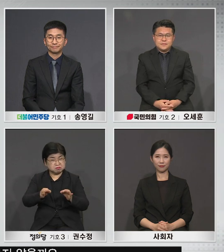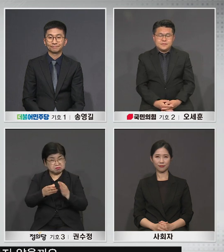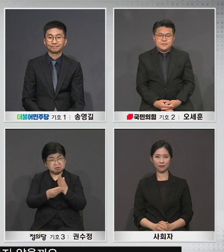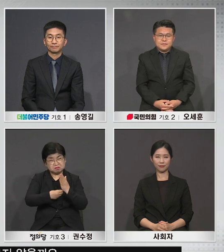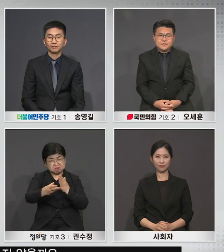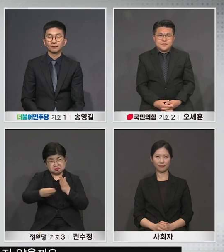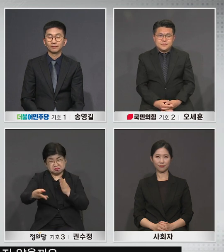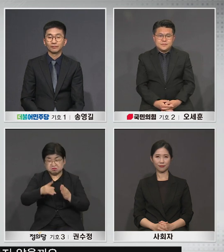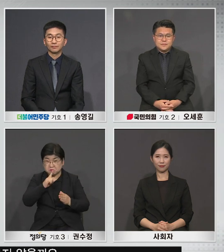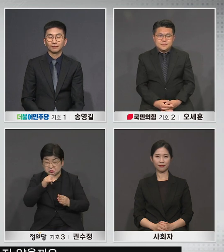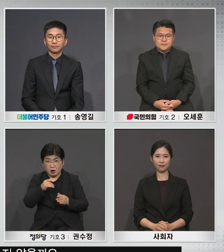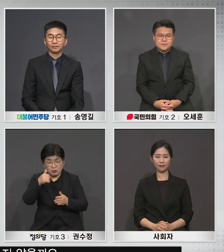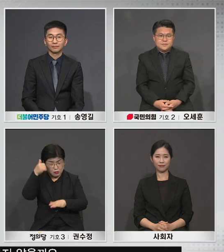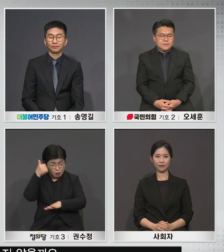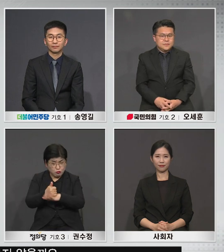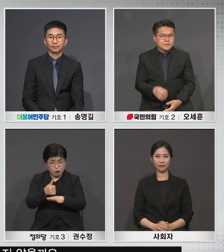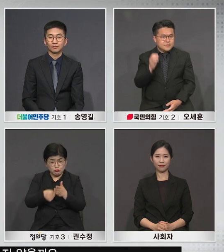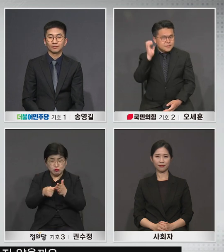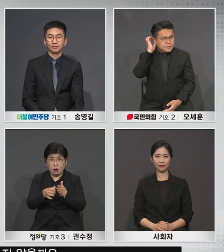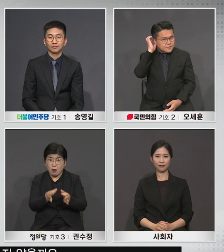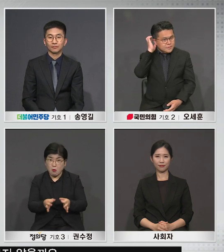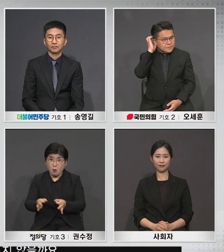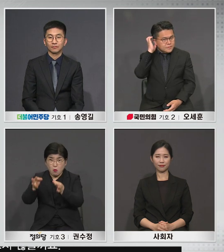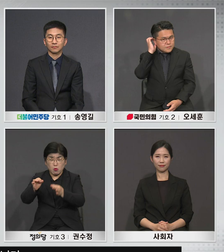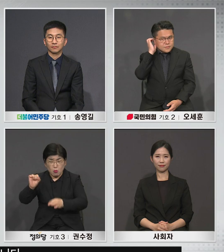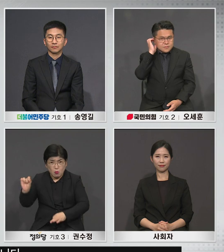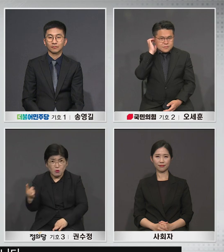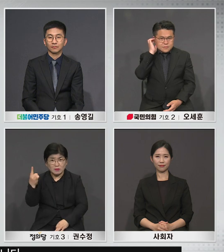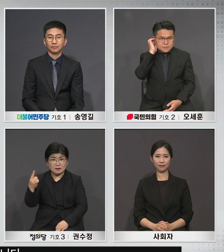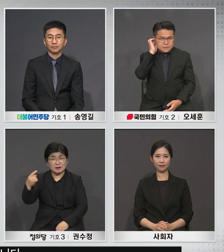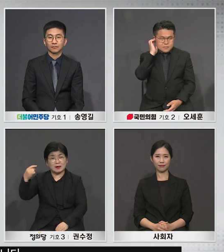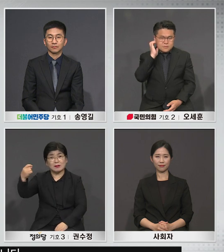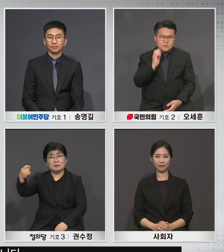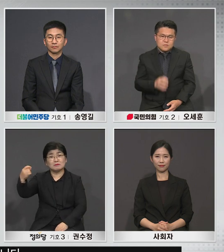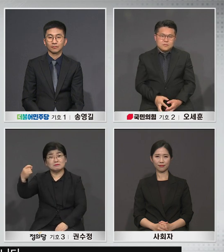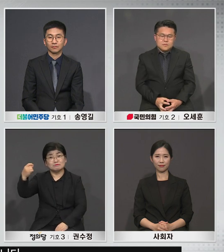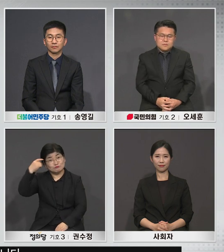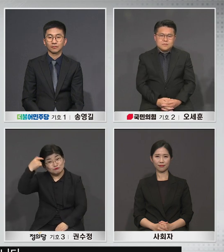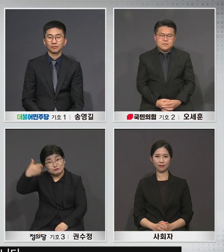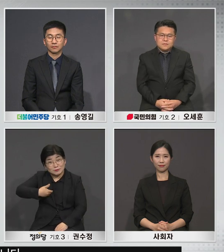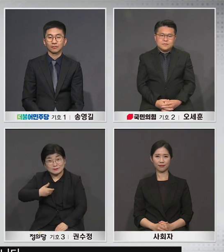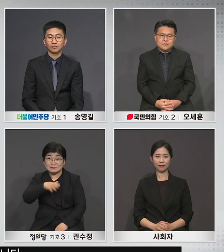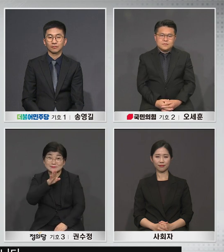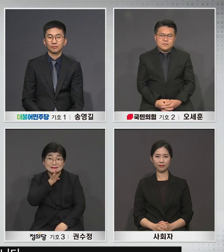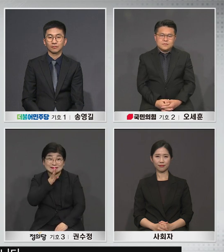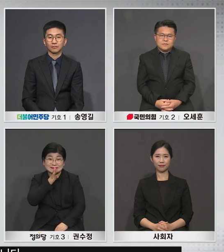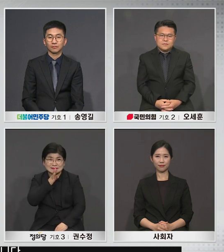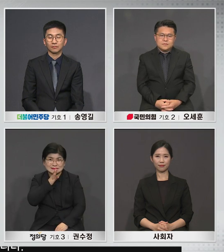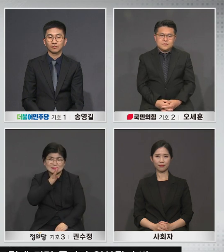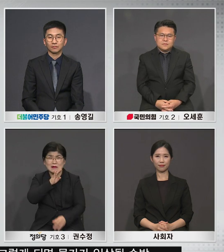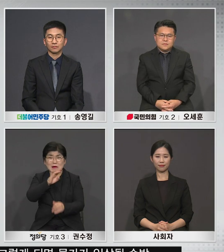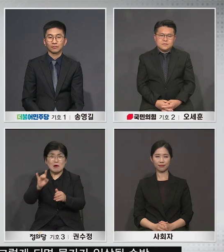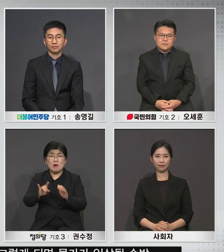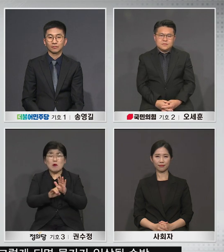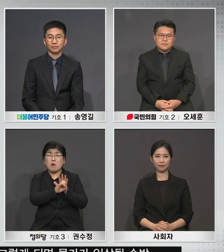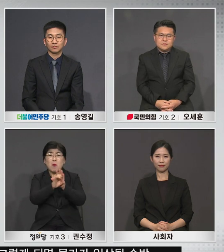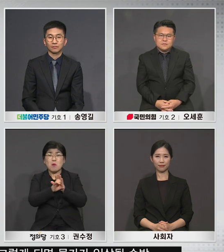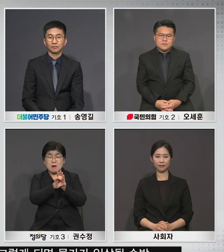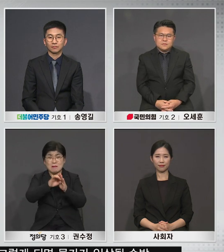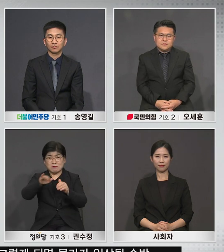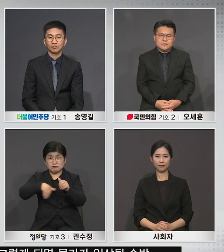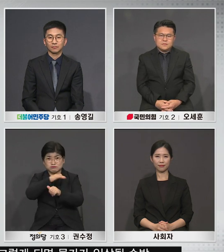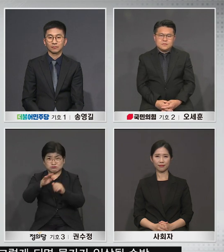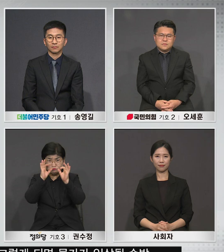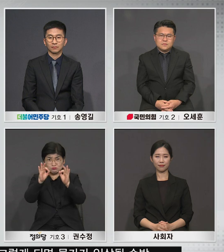물가가 인상될 수밖에 없는 요인으로 작동하지 않을까라고 질문을 주십니다. 하지만 이 코로나 상황을 벗어나가는 과정에서